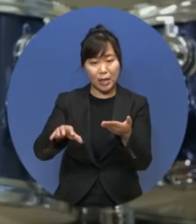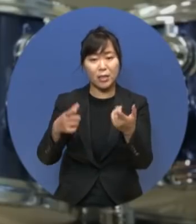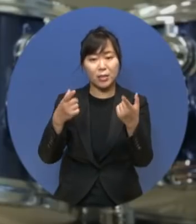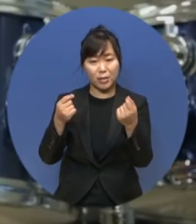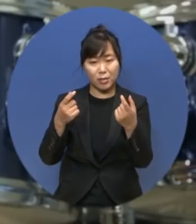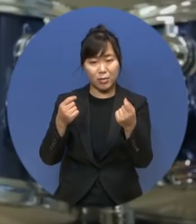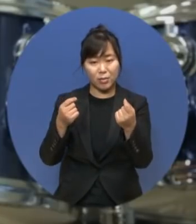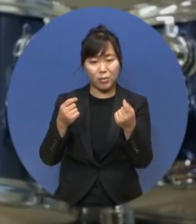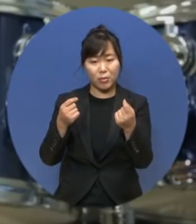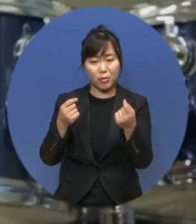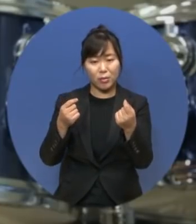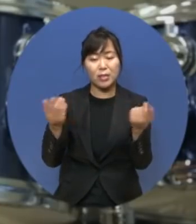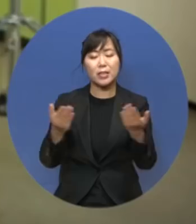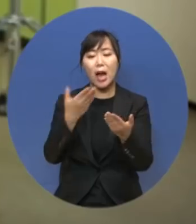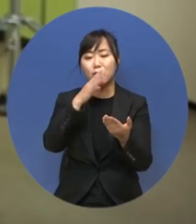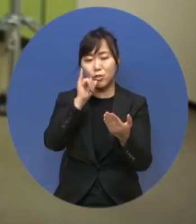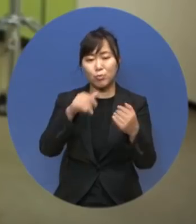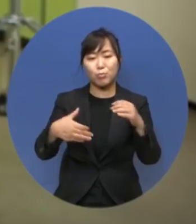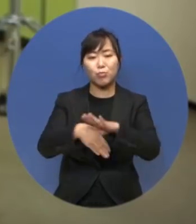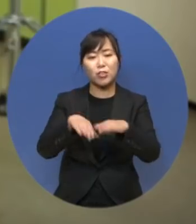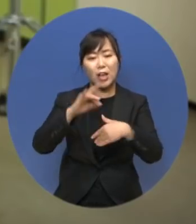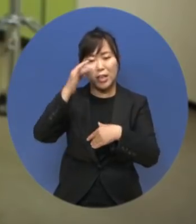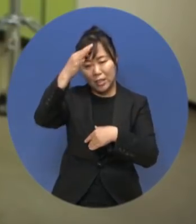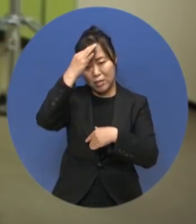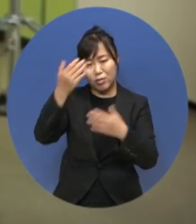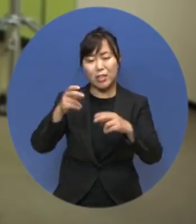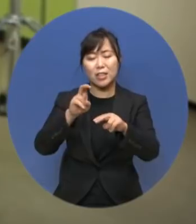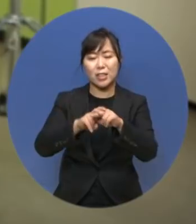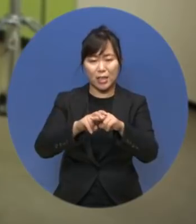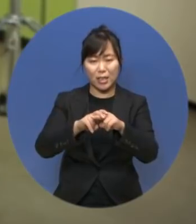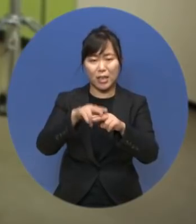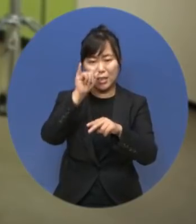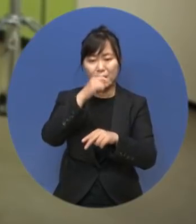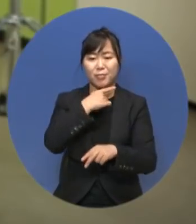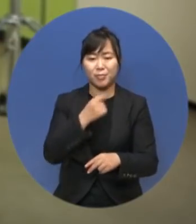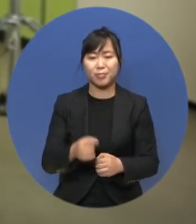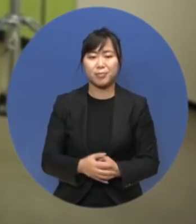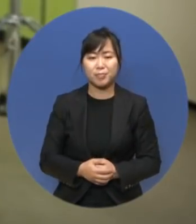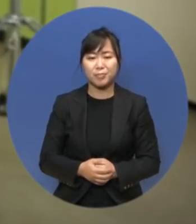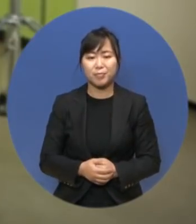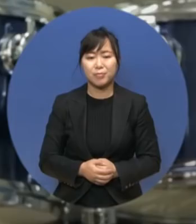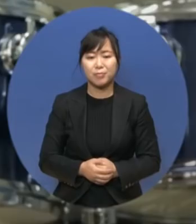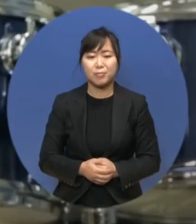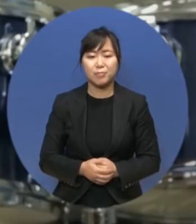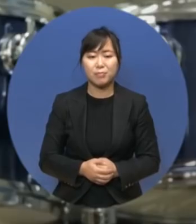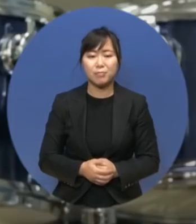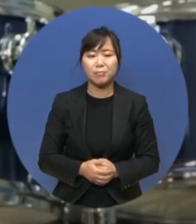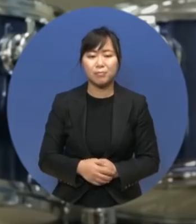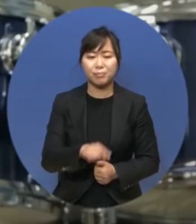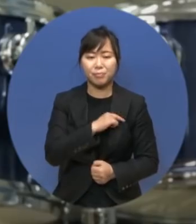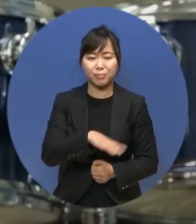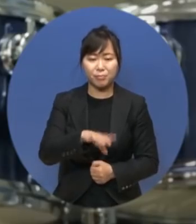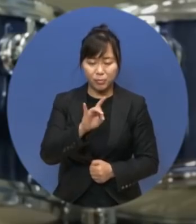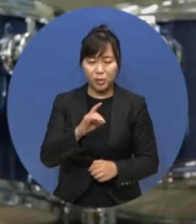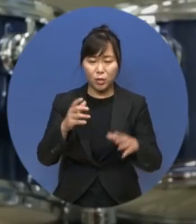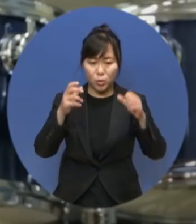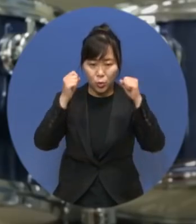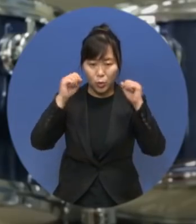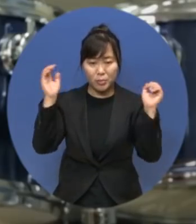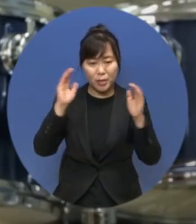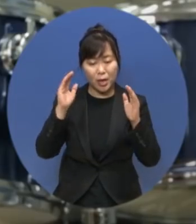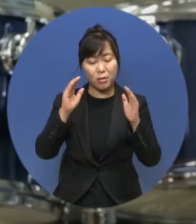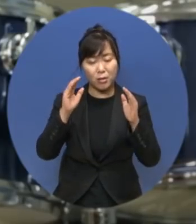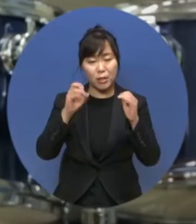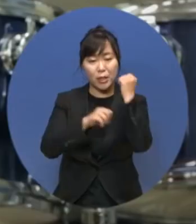직장처럼 직장 개념으로 일할 수 있는 문화예술 일자리가 생겼으면 합니다. 우선 졸업생 위주로